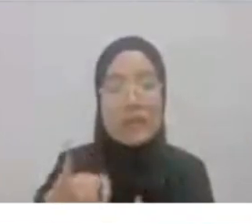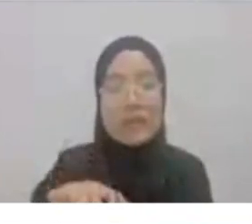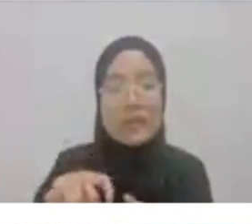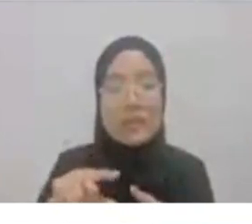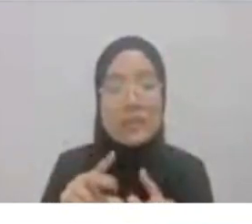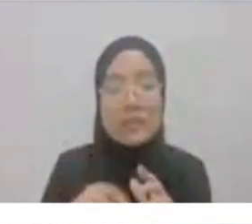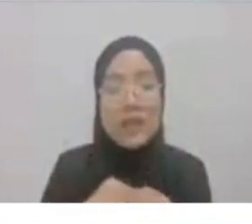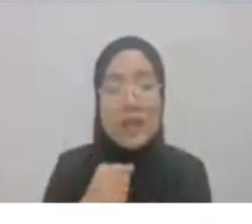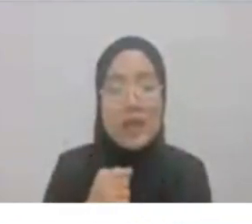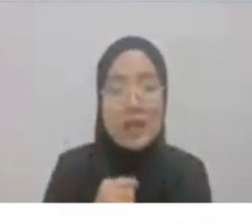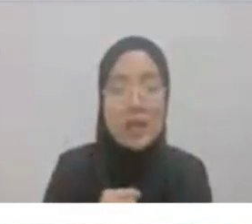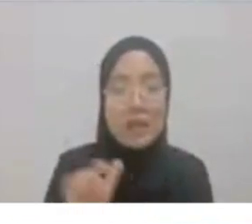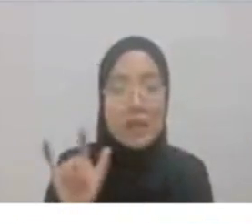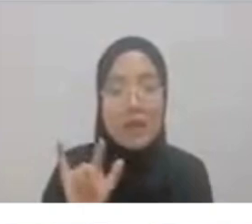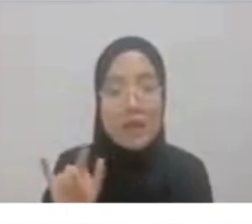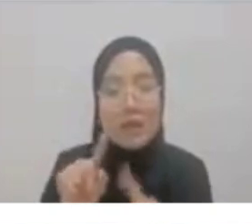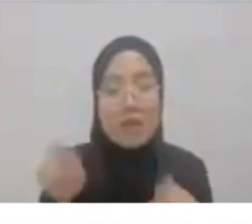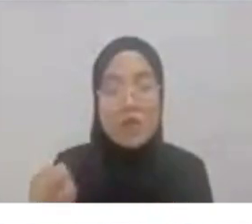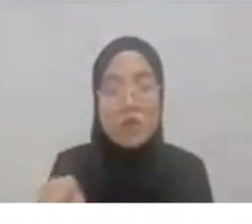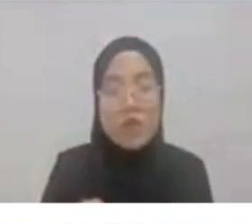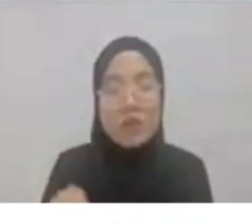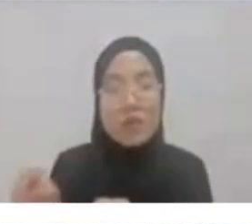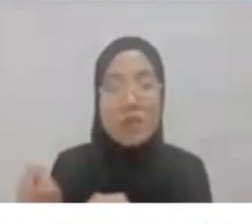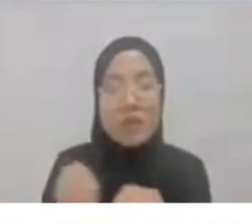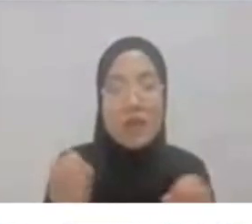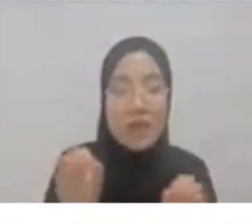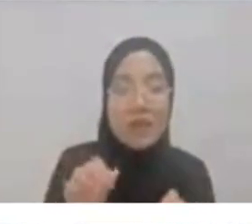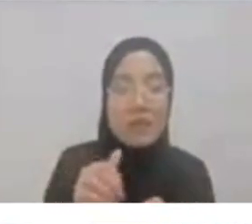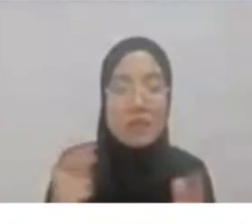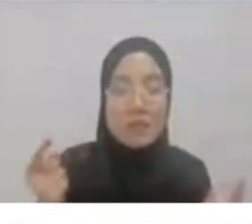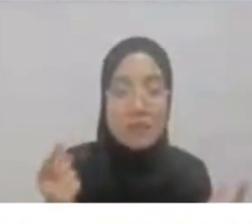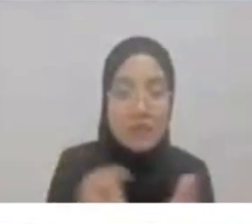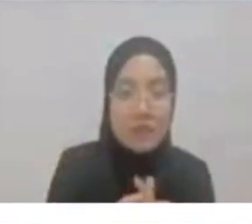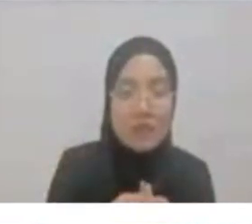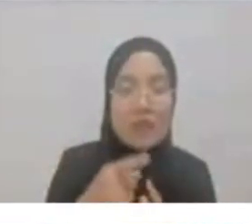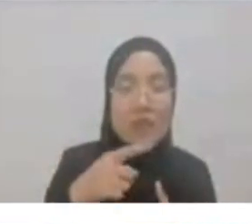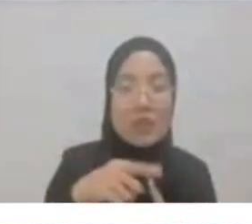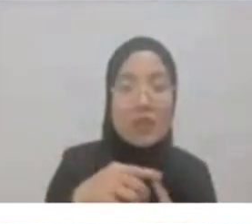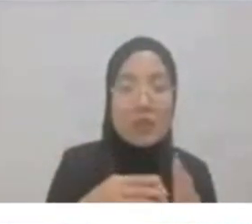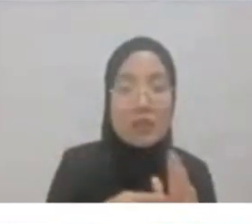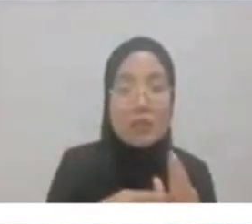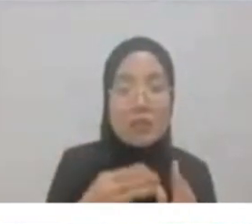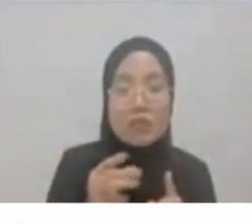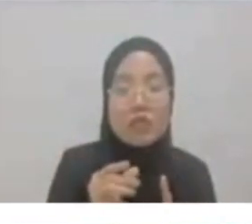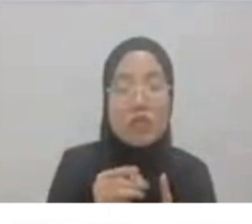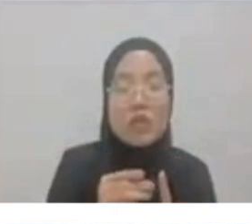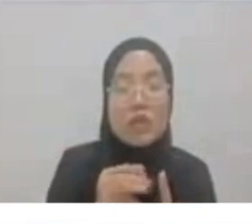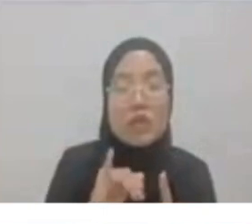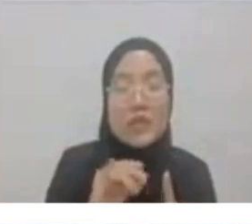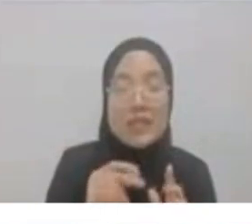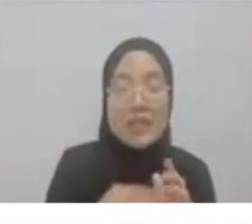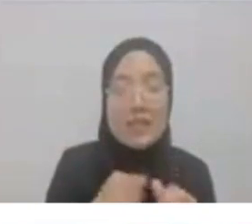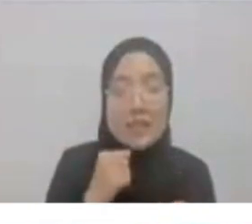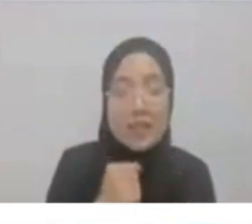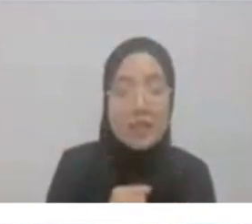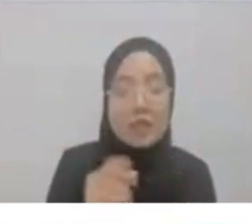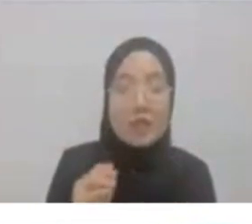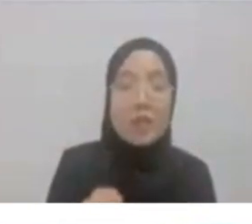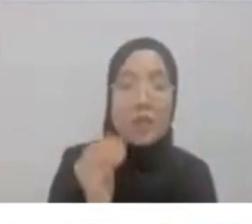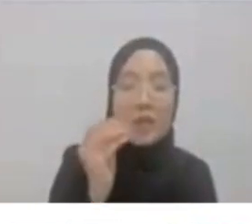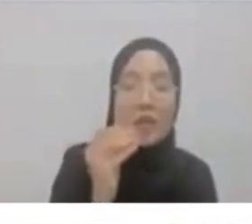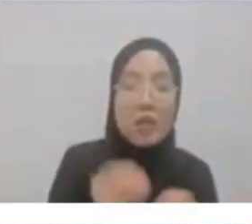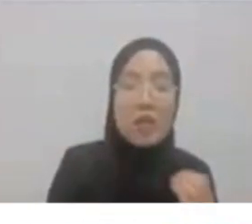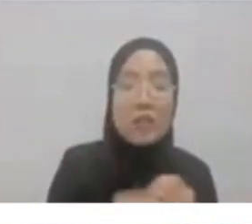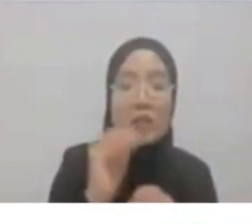tanpa Membawa surat pindah memilih dapat memilih di TPS 004 desa temuireng Kecamatan Petarukan hanya untuk pemilihan presiden dan wakil presiden